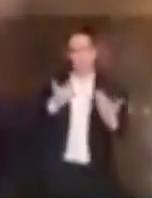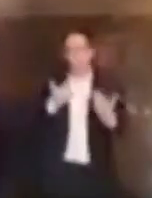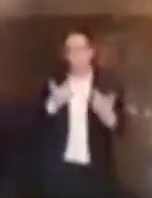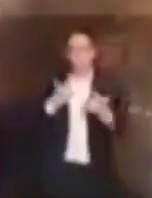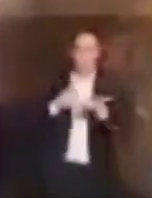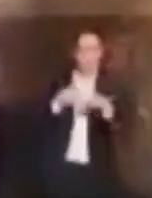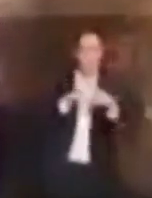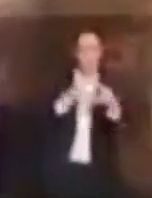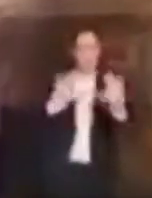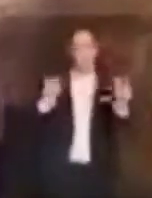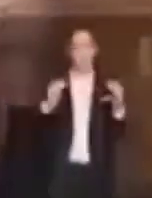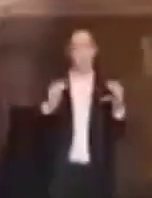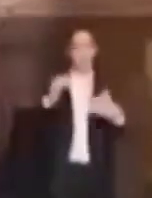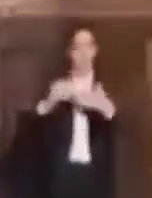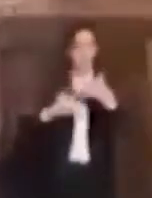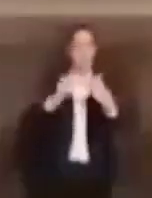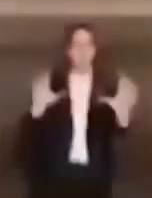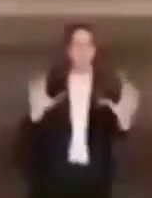کنم.